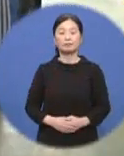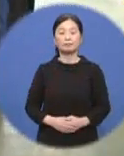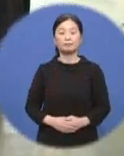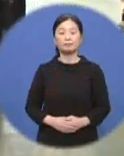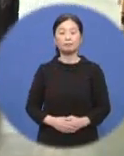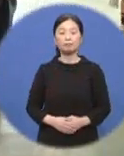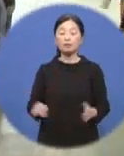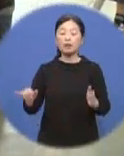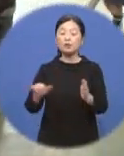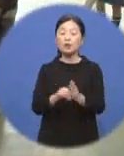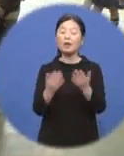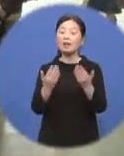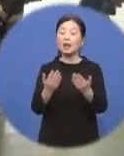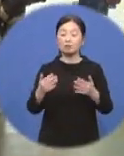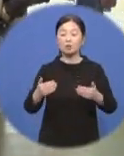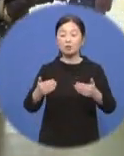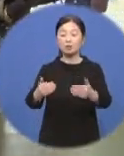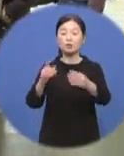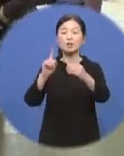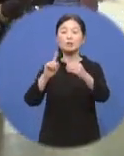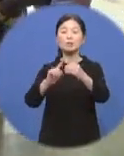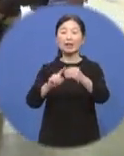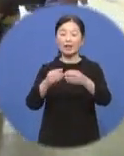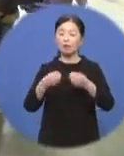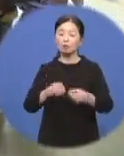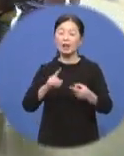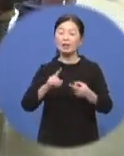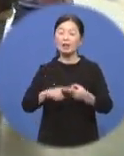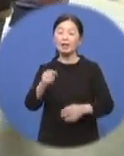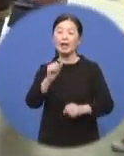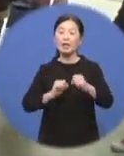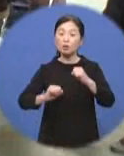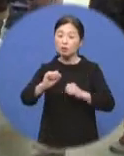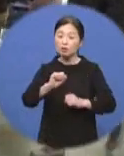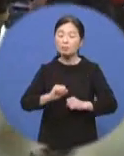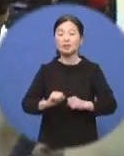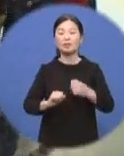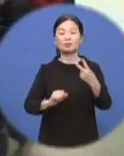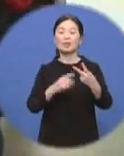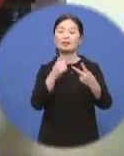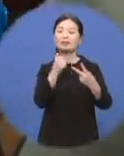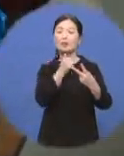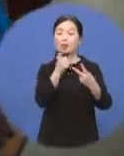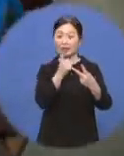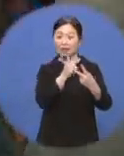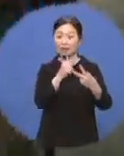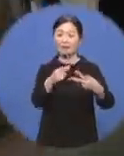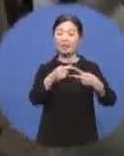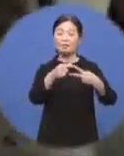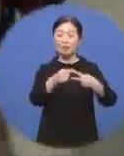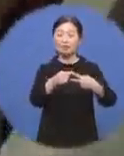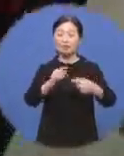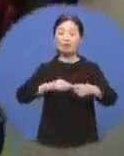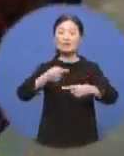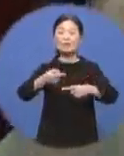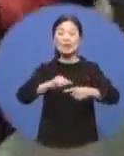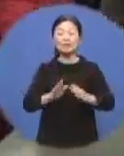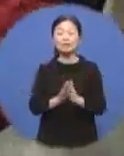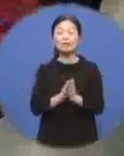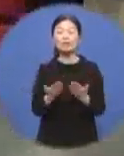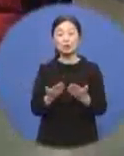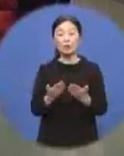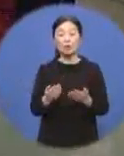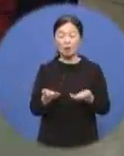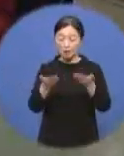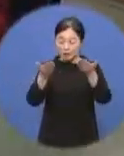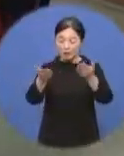生涯学習の推進に向けた具体的な取り組みを2つ紹介しましょう。まずはリサイクル図書寄贈ボランティア